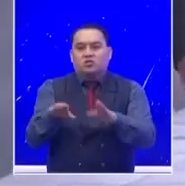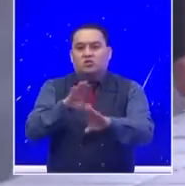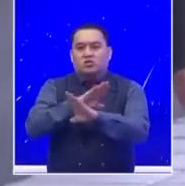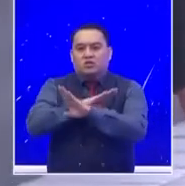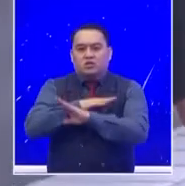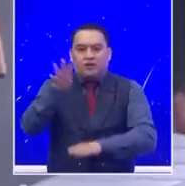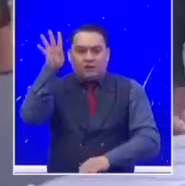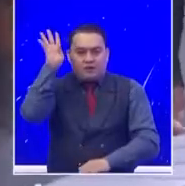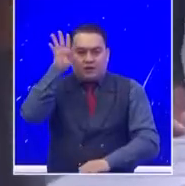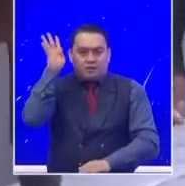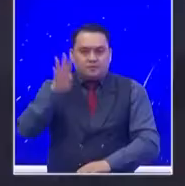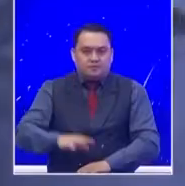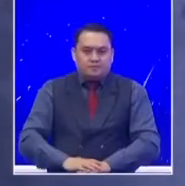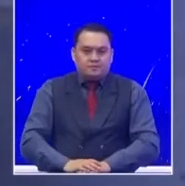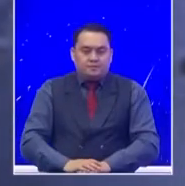умерли 26 человек.